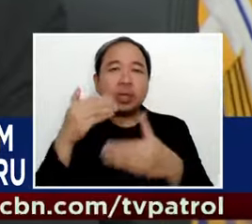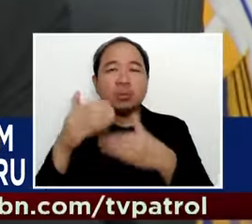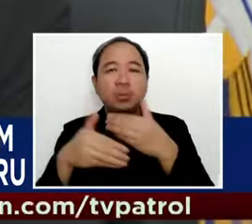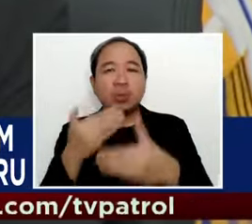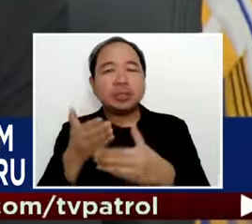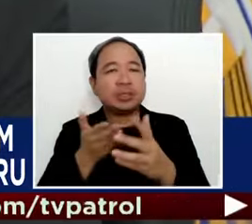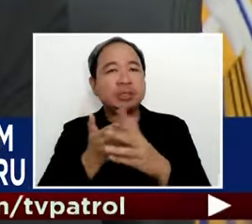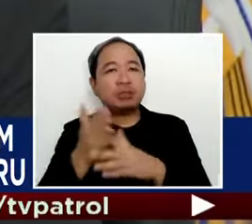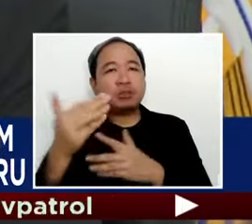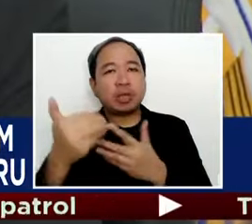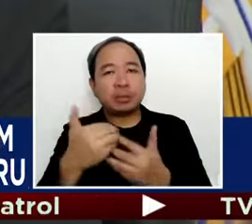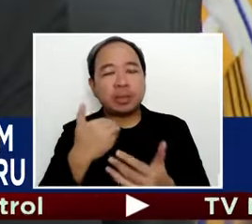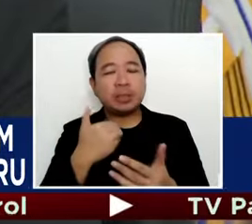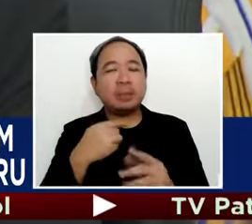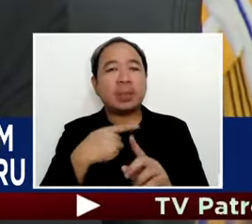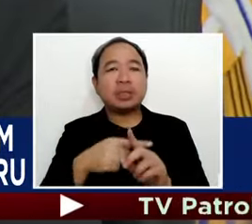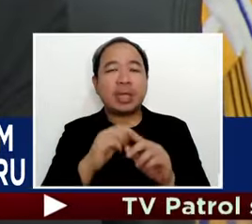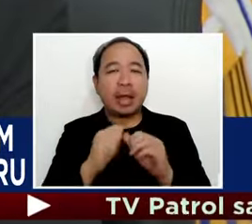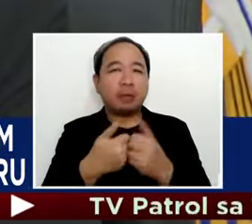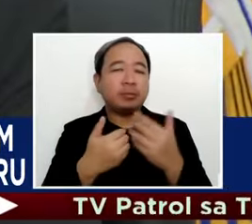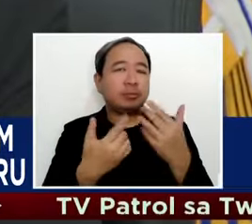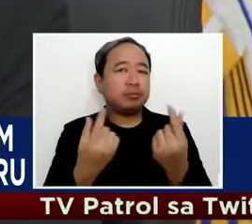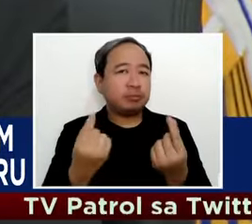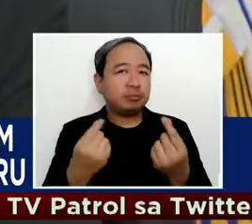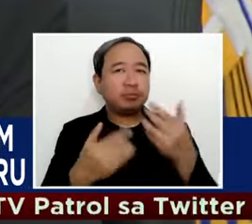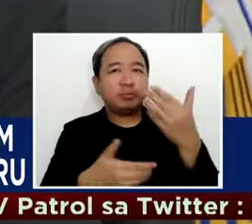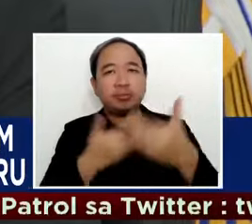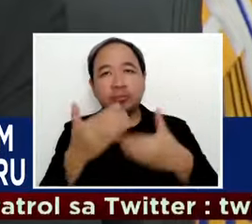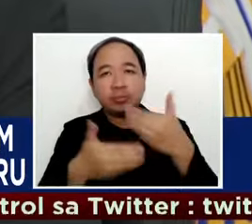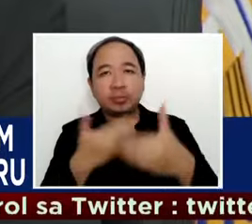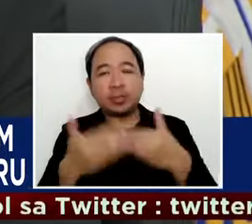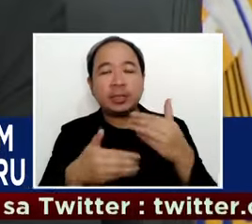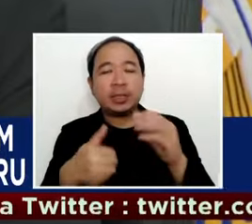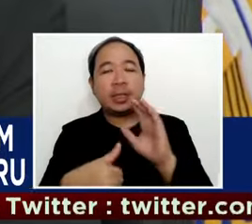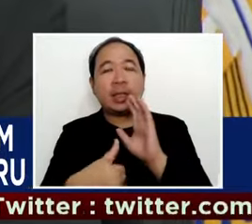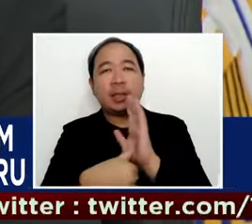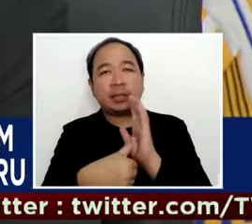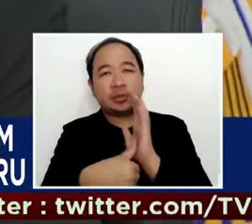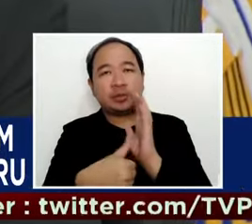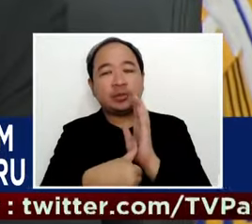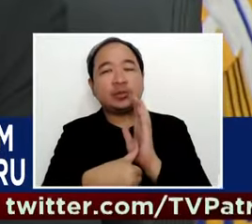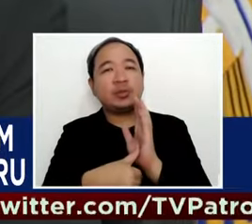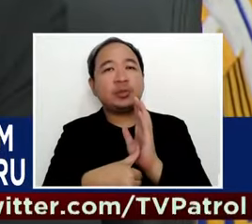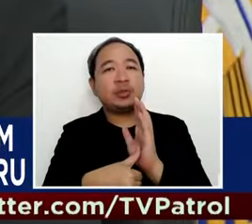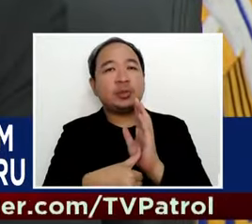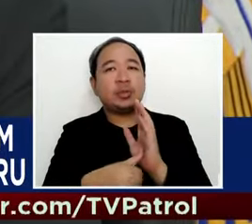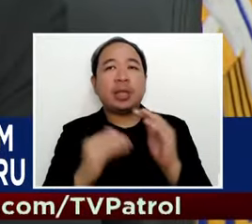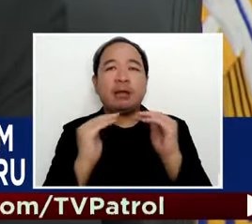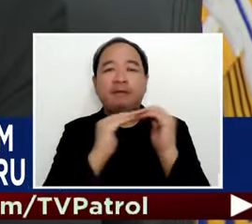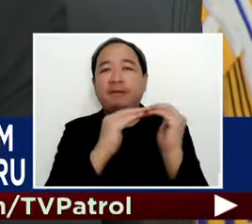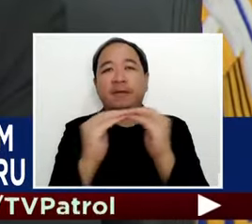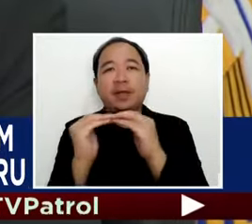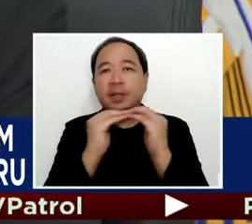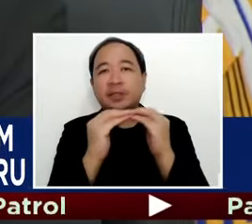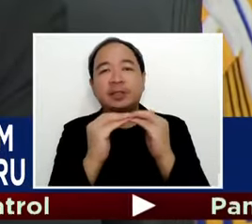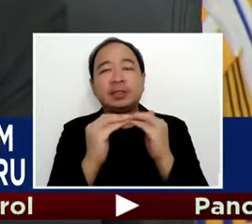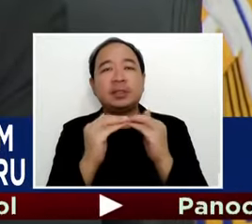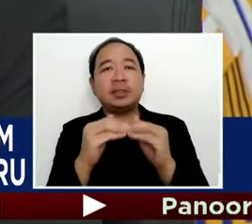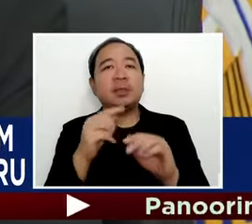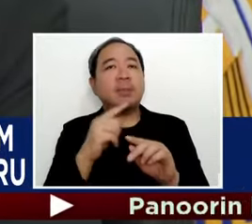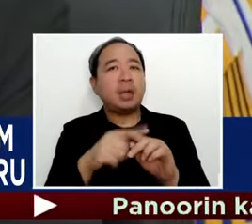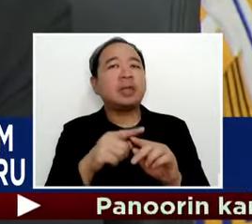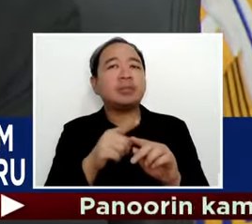transparency and how we'll be conducting our elections with very fair fairness and